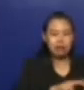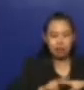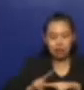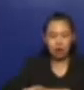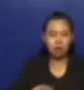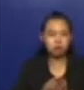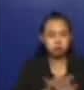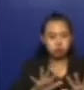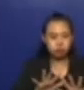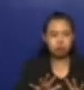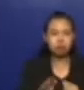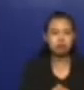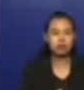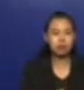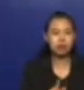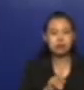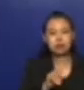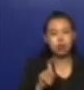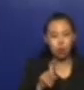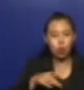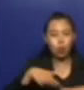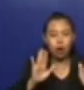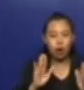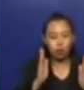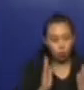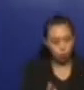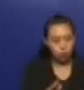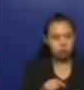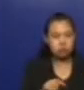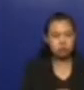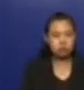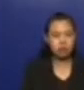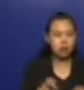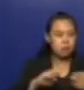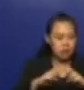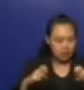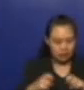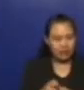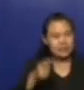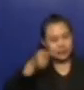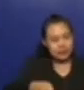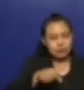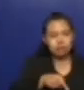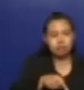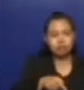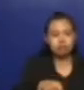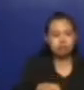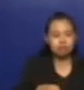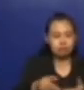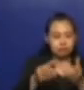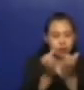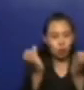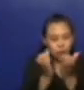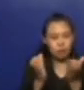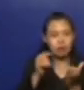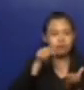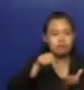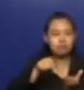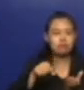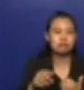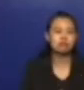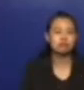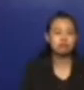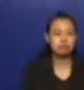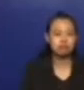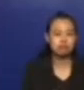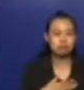หนึ่งอยู่เห็นไหมครับนี่คือปัญหาข้อเท็จจริงในรัฐธรรมนูญฉบับนี้ผมเห็น